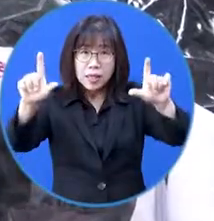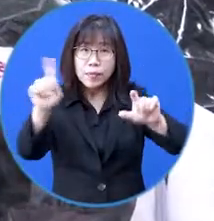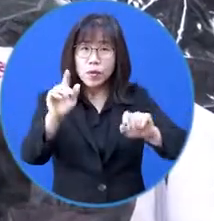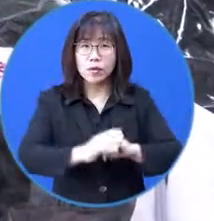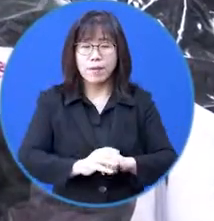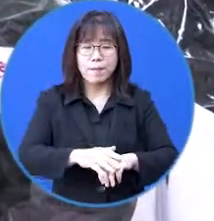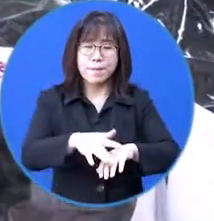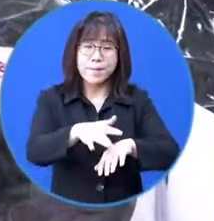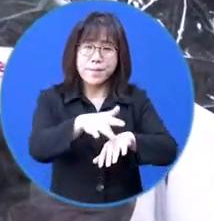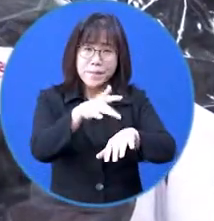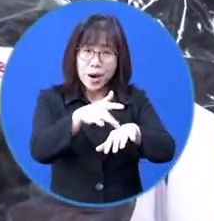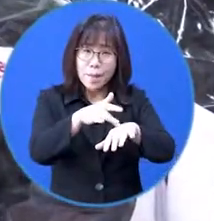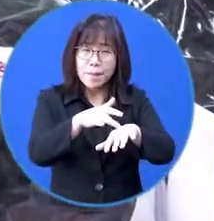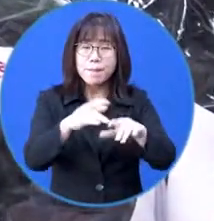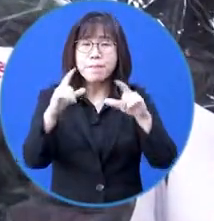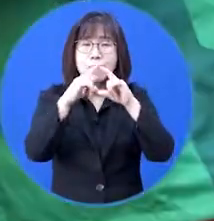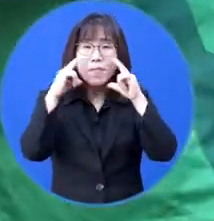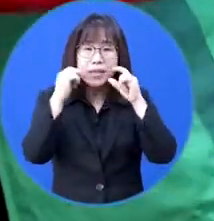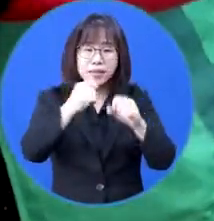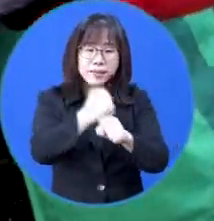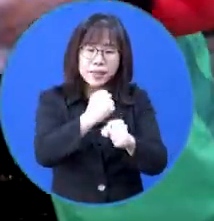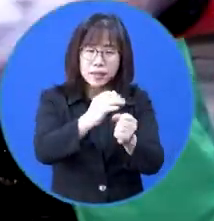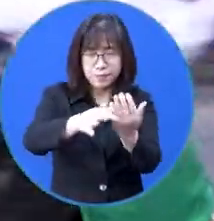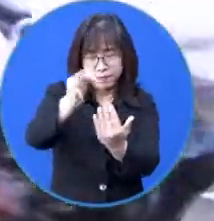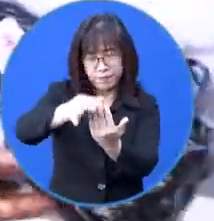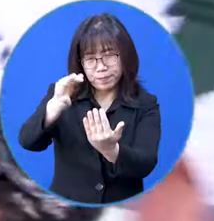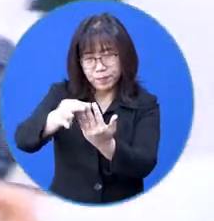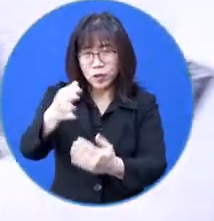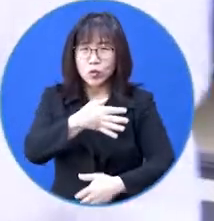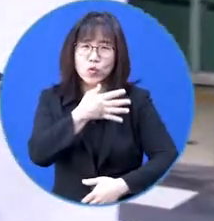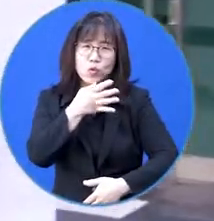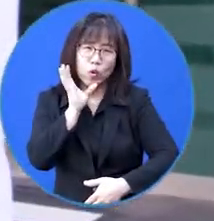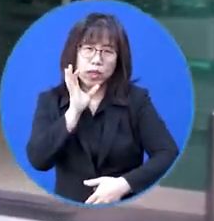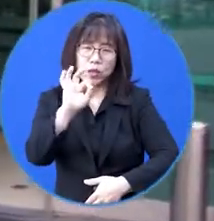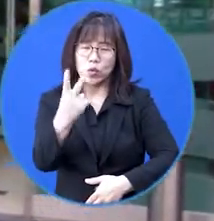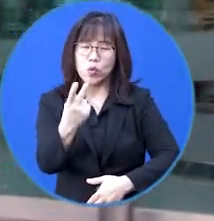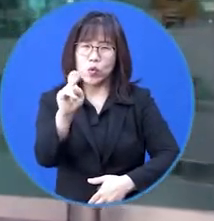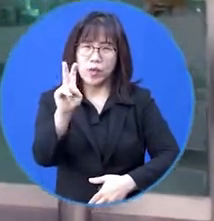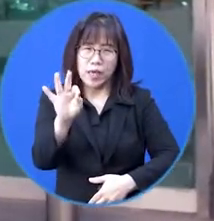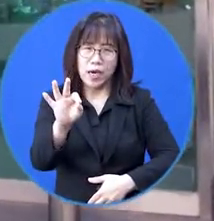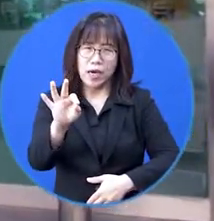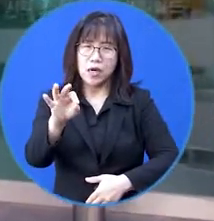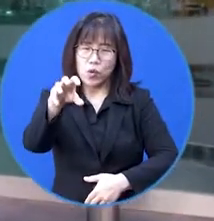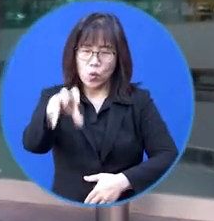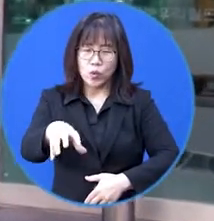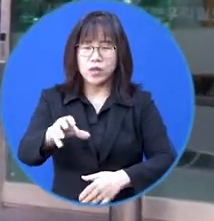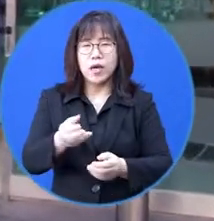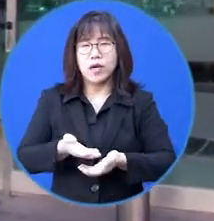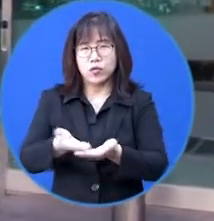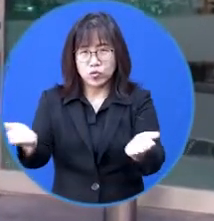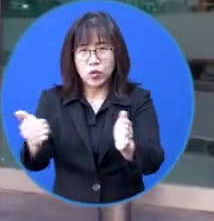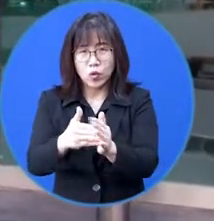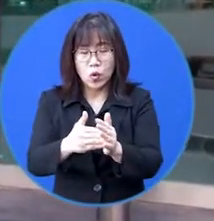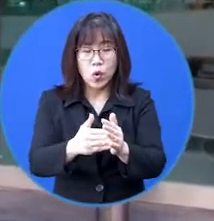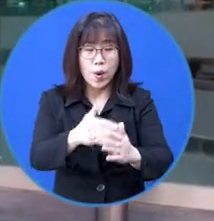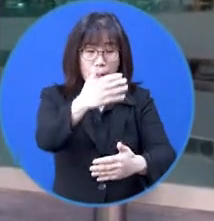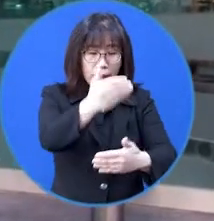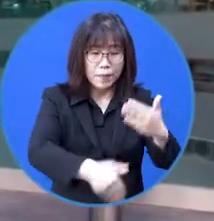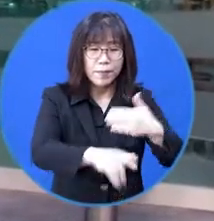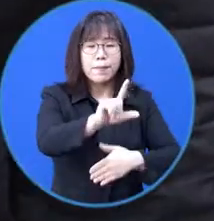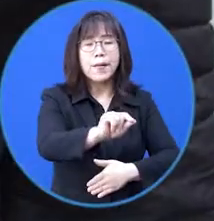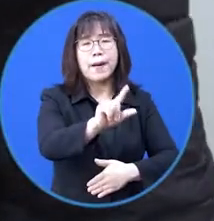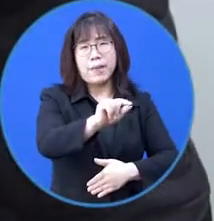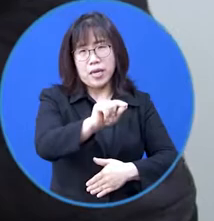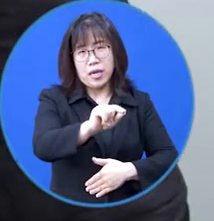마스크 5,000매를 강서구에서 선정한 지역 내 어르신 요양시설에 지급했고 나머지 1만 매도 완성